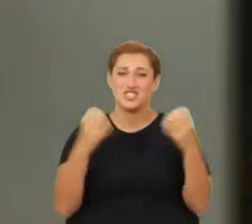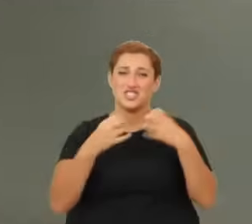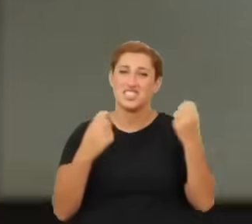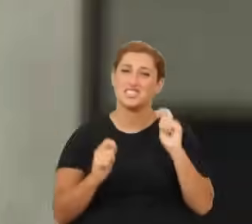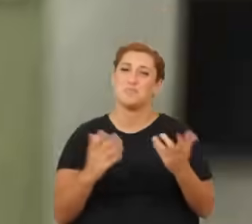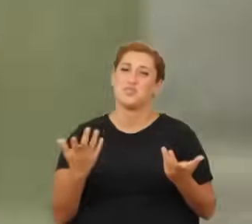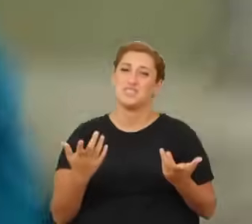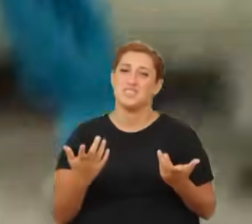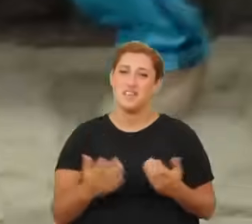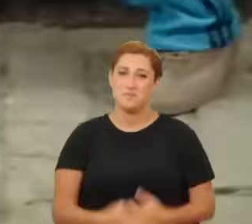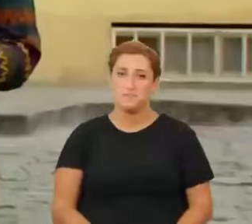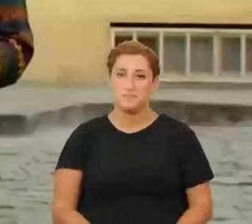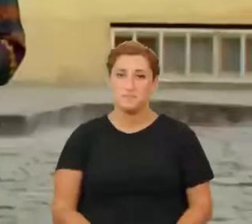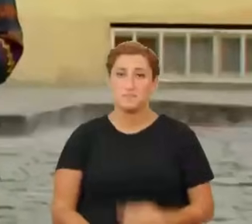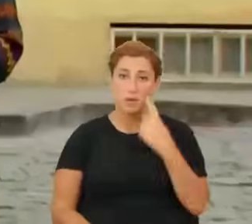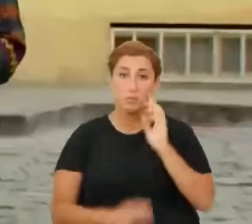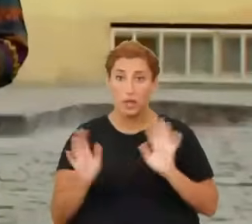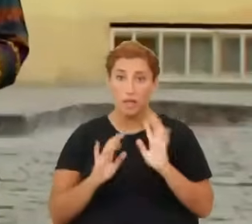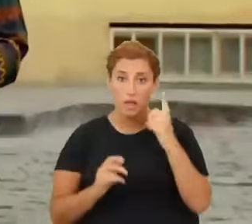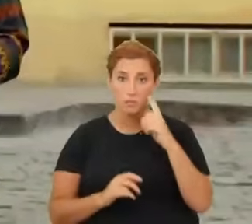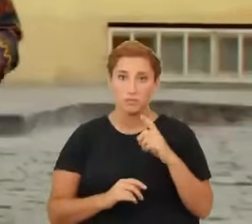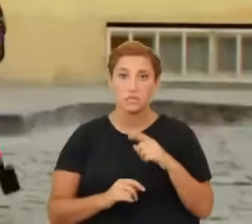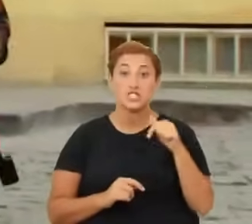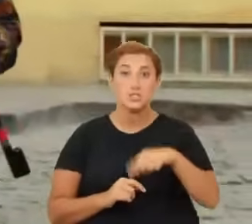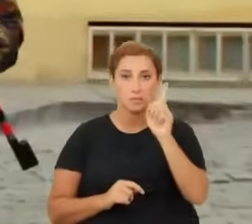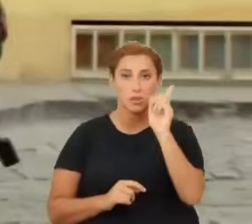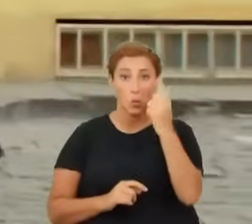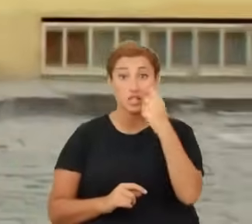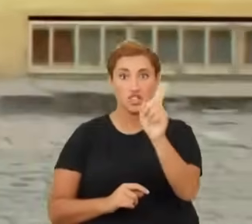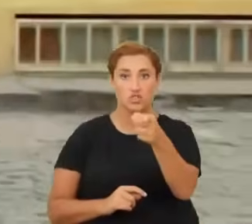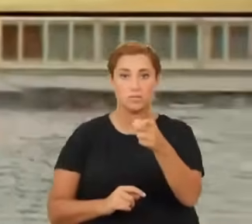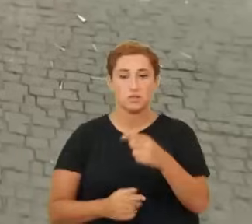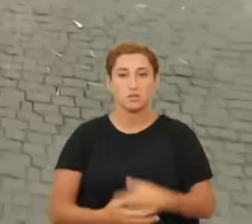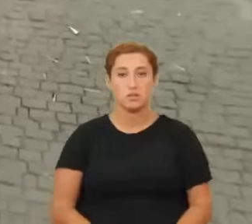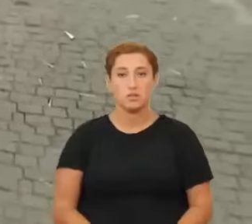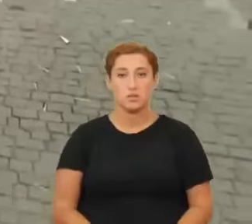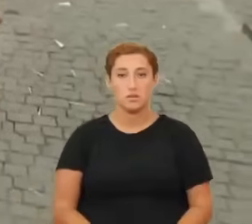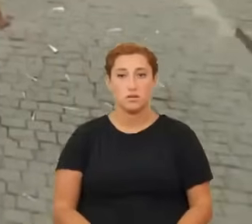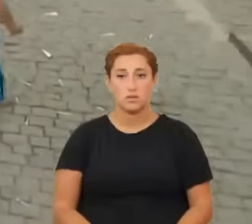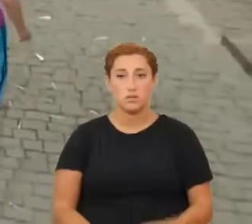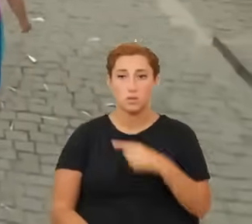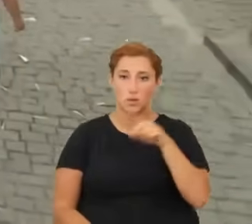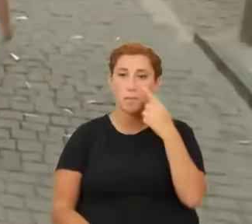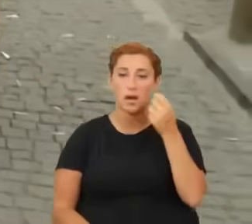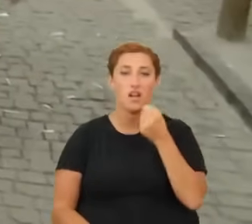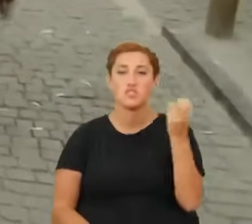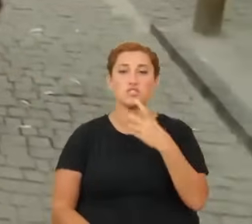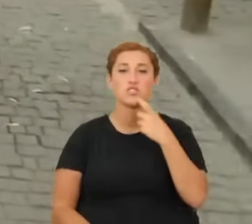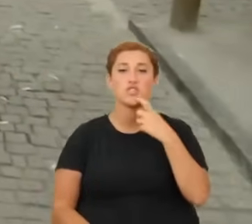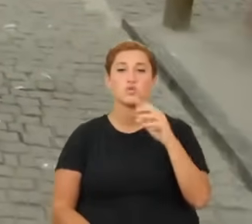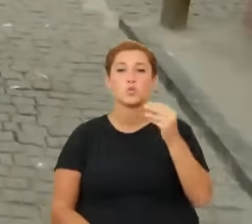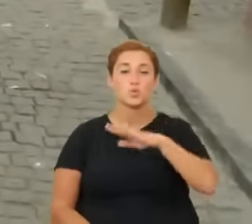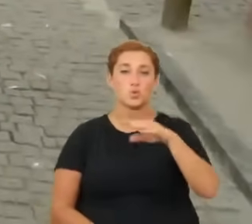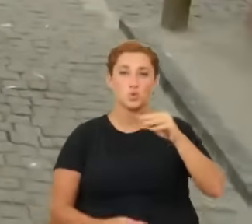ya. Tamam bak, bu kadar yeter mi? Vallahi şimdi yettireceğim ben sana. Şu halimize bak, kaç yaşında sokaktan